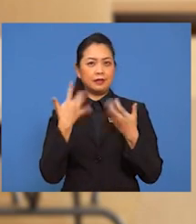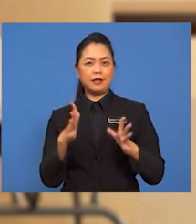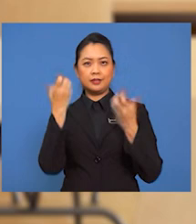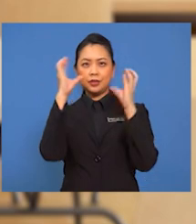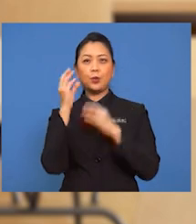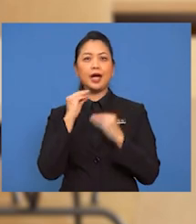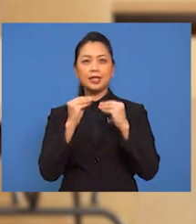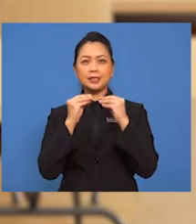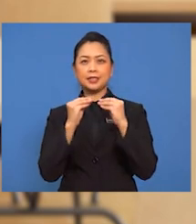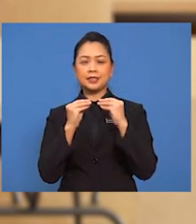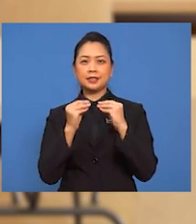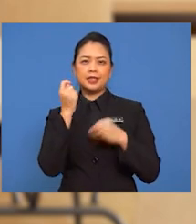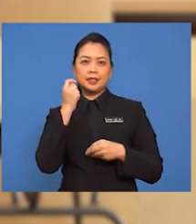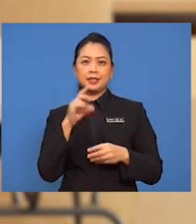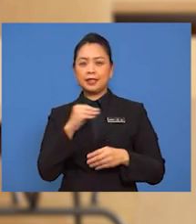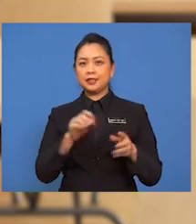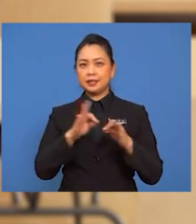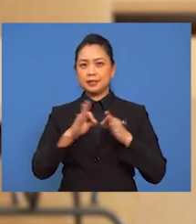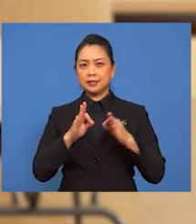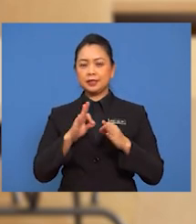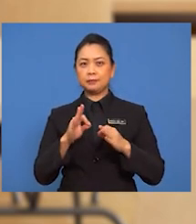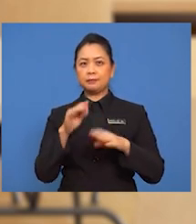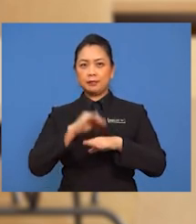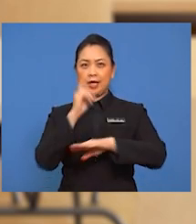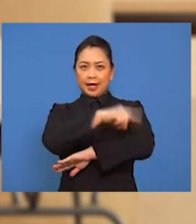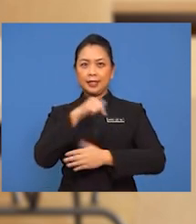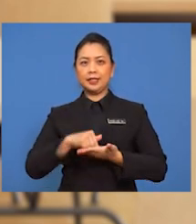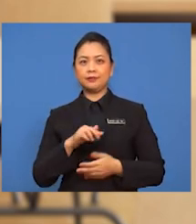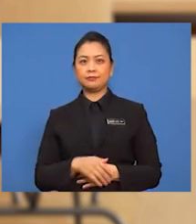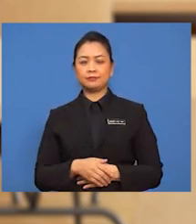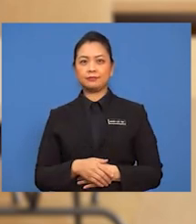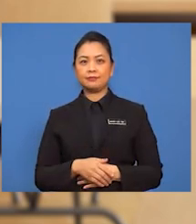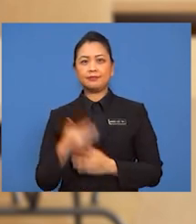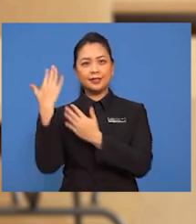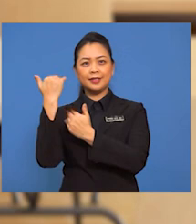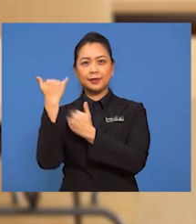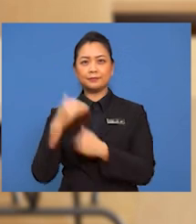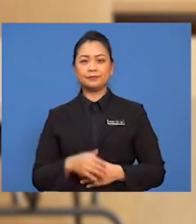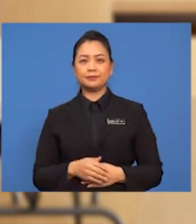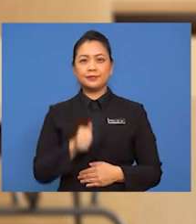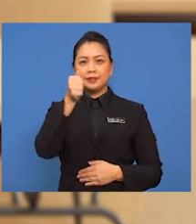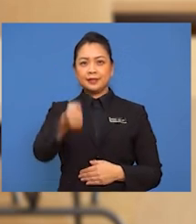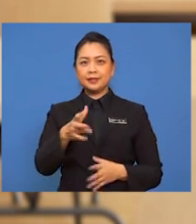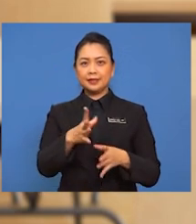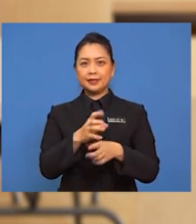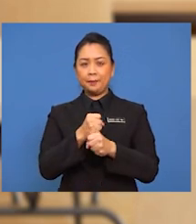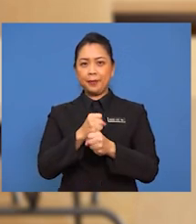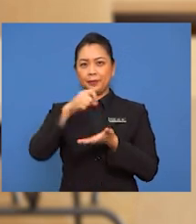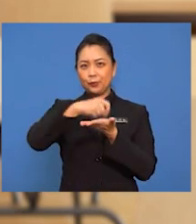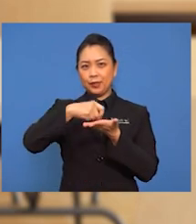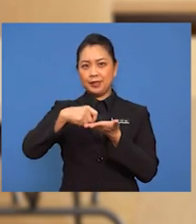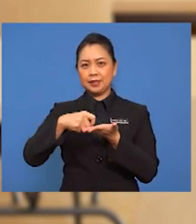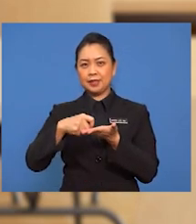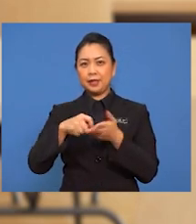telah Cikgu Izi ajar Dan terangkan Pada hari ini Semoga Anda dapat